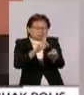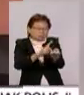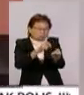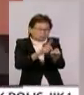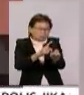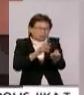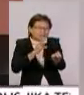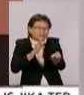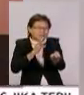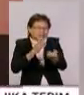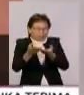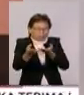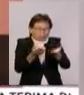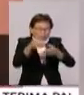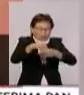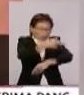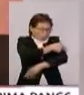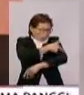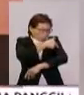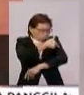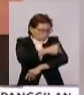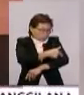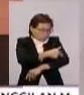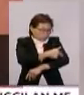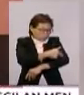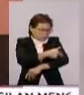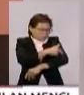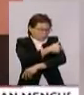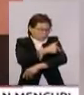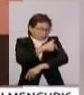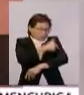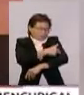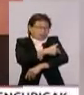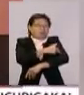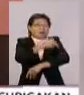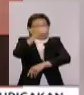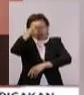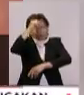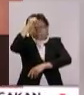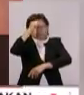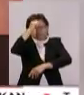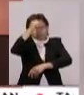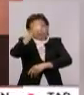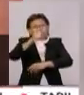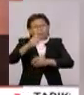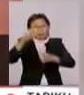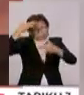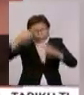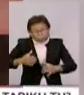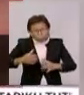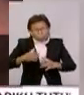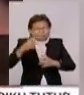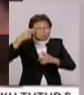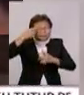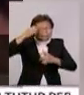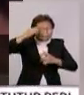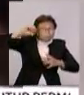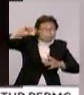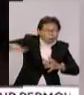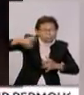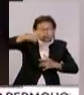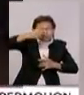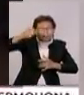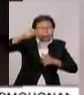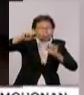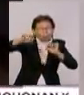Srikant Shetty yang berkhidmat di sebuah hospital di Karnataka, India membuat keputusan segera untuk membuang cacing itu